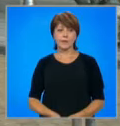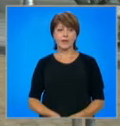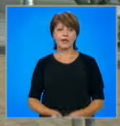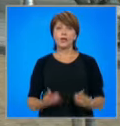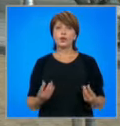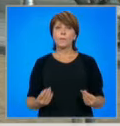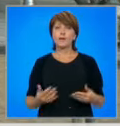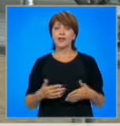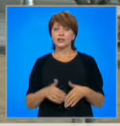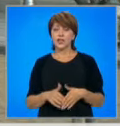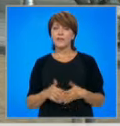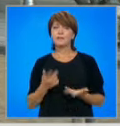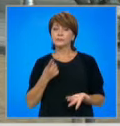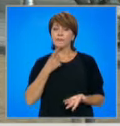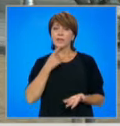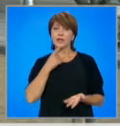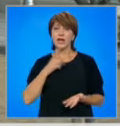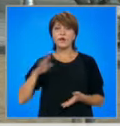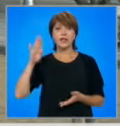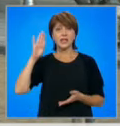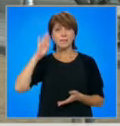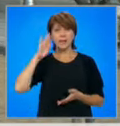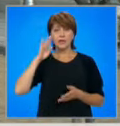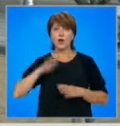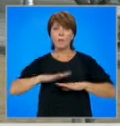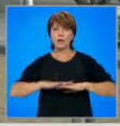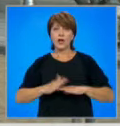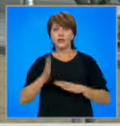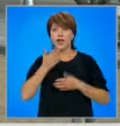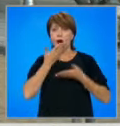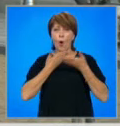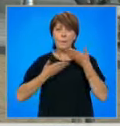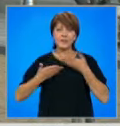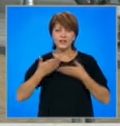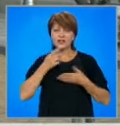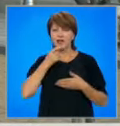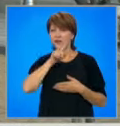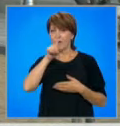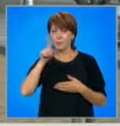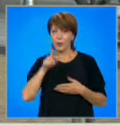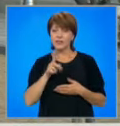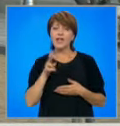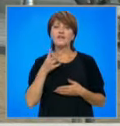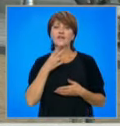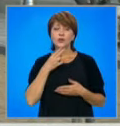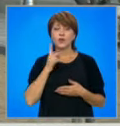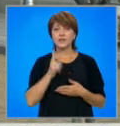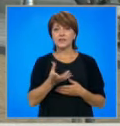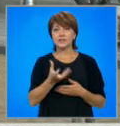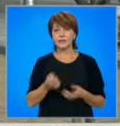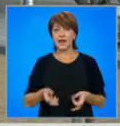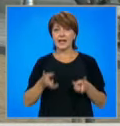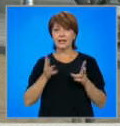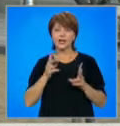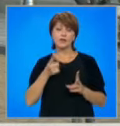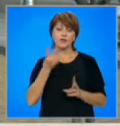Добър вечер. Както ти каза, в понеделник изпълнителното бюро на БСП ще обсъжда въпроса около третия мандат, а във вторник Националния съвет на партията ще трябва да вземе решение. Поне това се